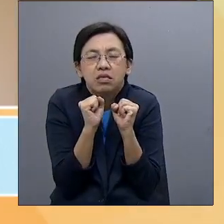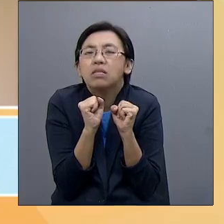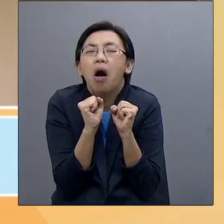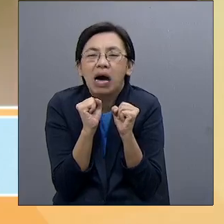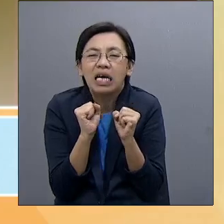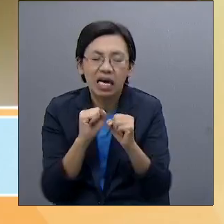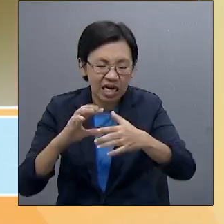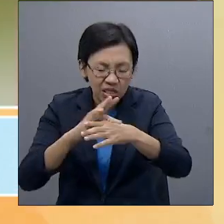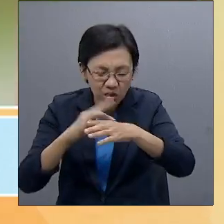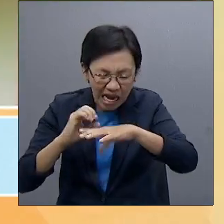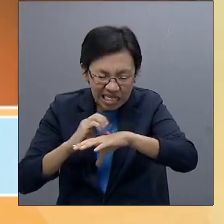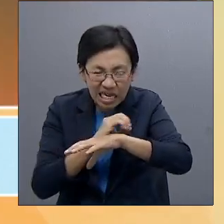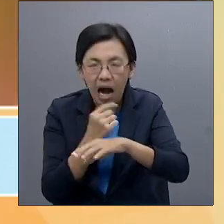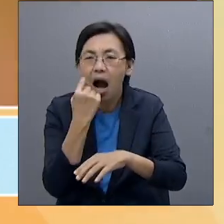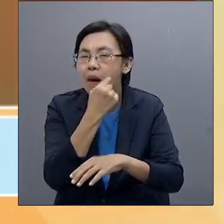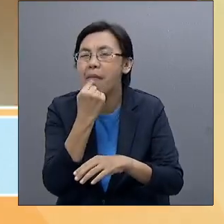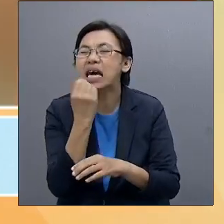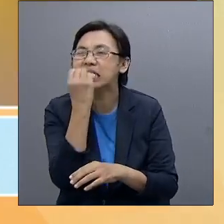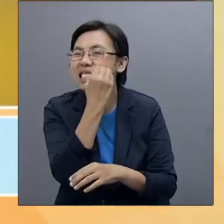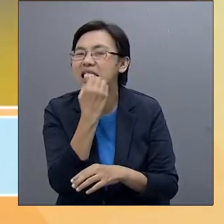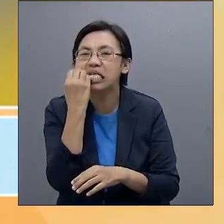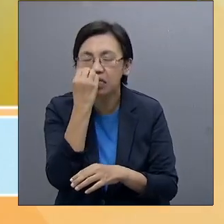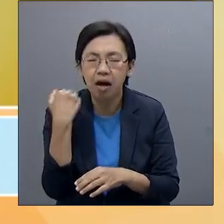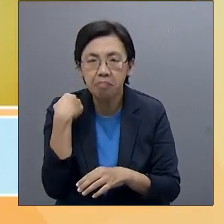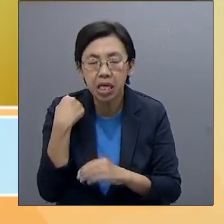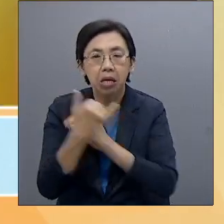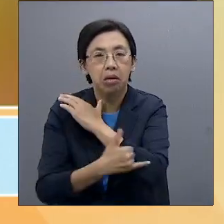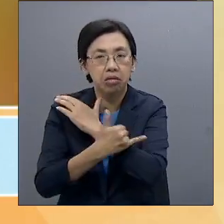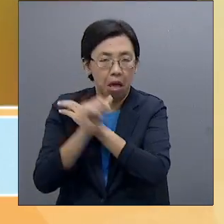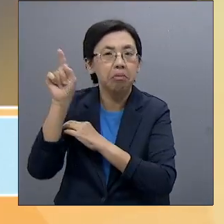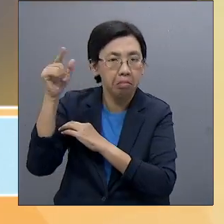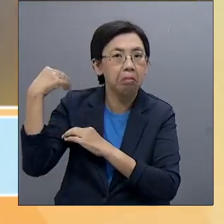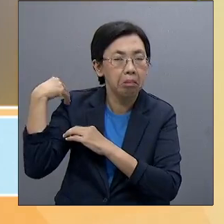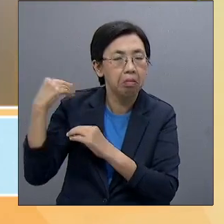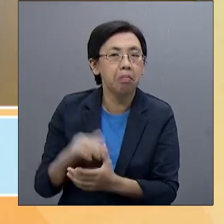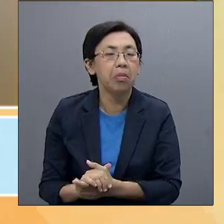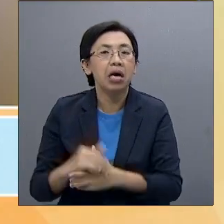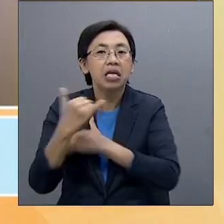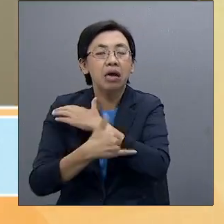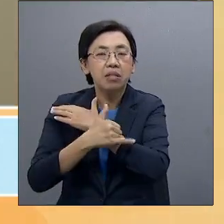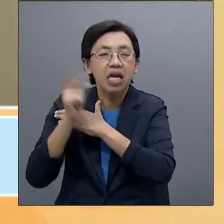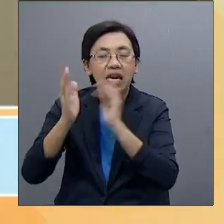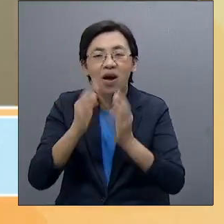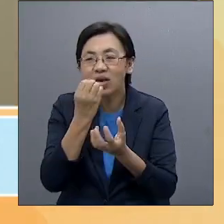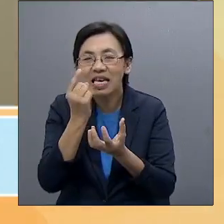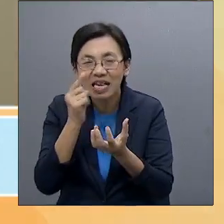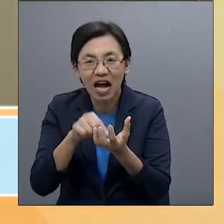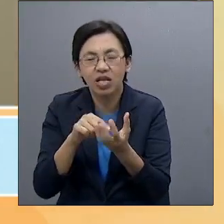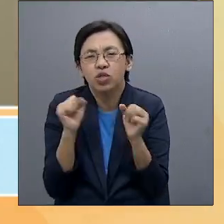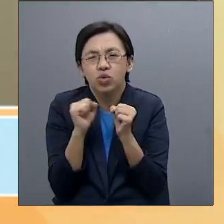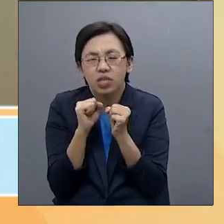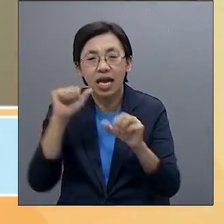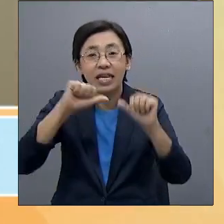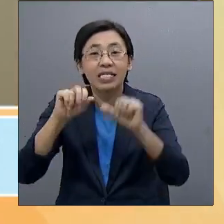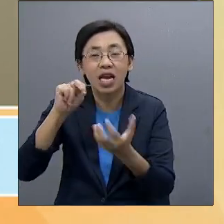ดกร่อนเนื้อเยื่อนะทั้งปากทั้งกระเพาะจริงมันเคยมีข่าวมาแล้วด้วยในต่างประเทศนะครับมีคนที่กินอาหารที่มีของไนโตรเจนเหลวเนี่ย